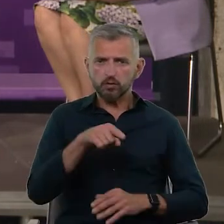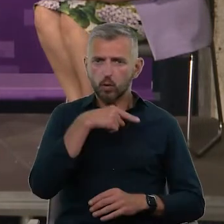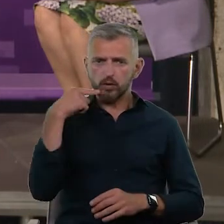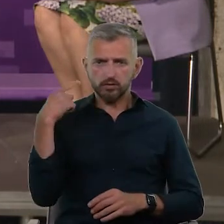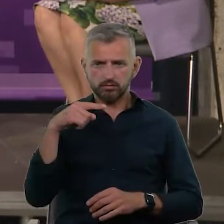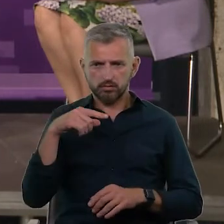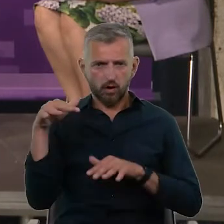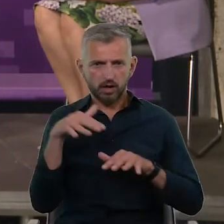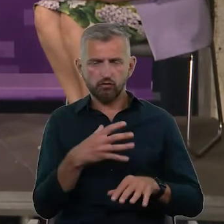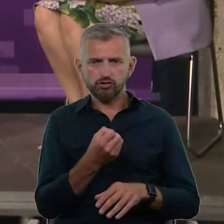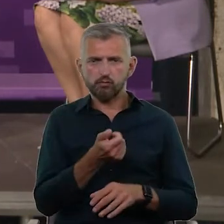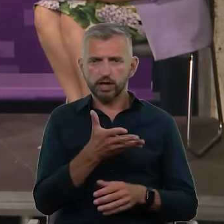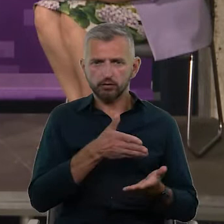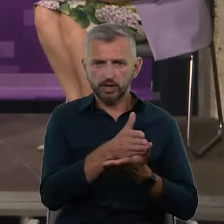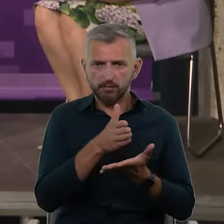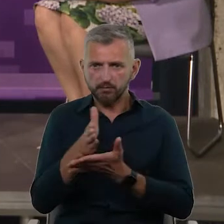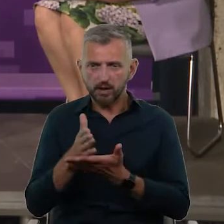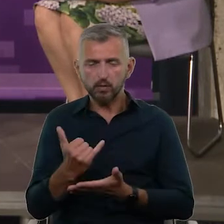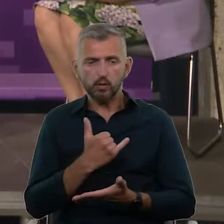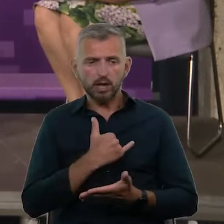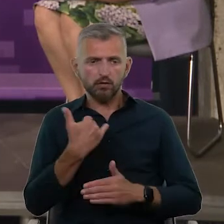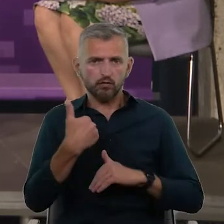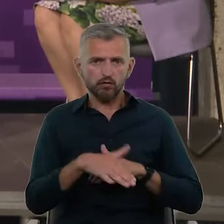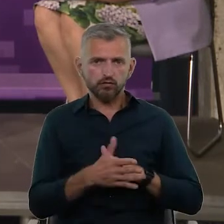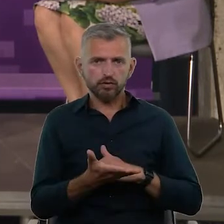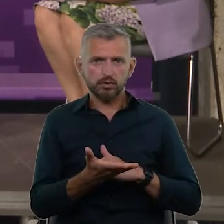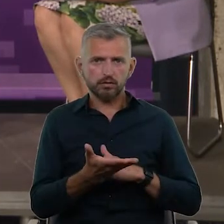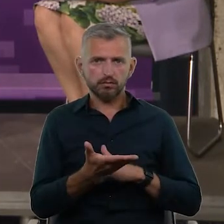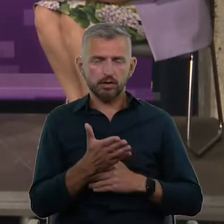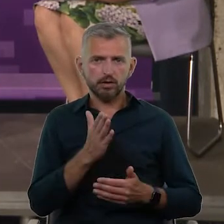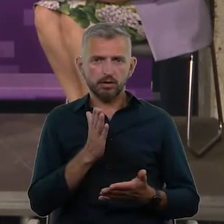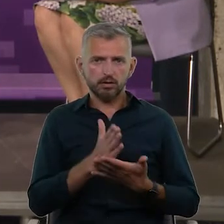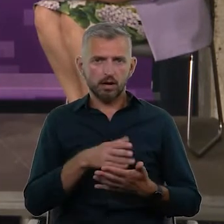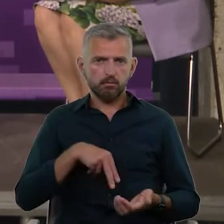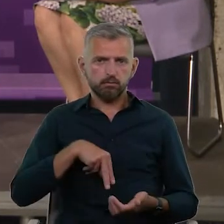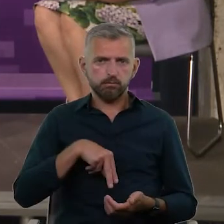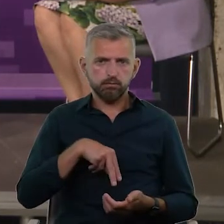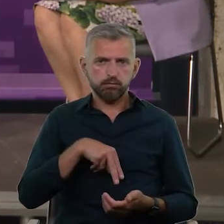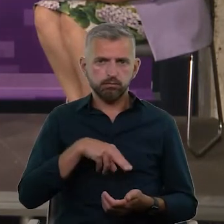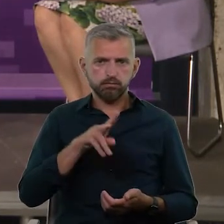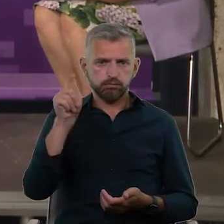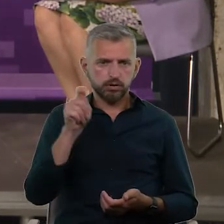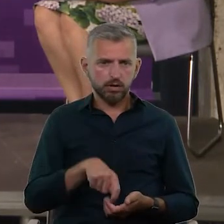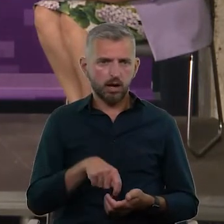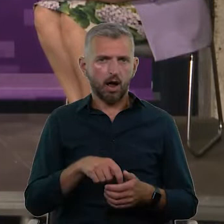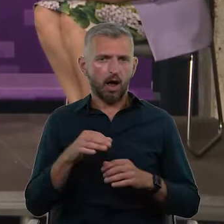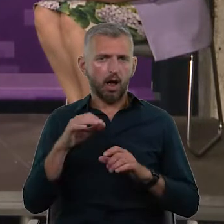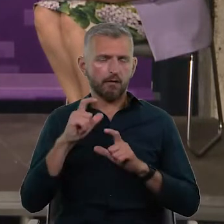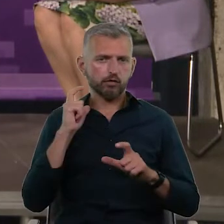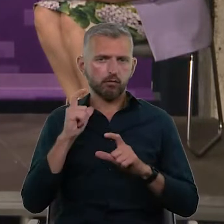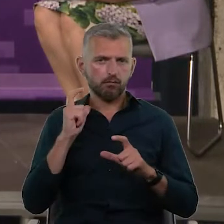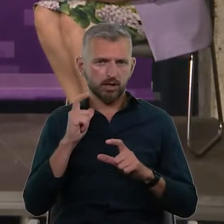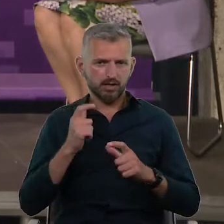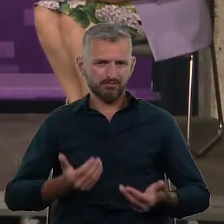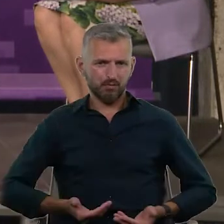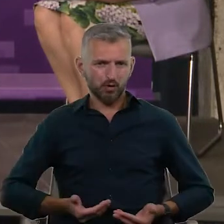агресії ще по декільком напрямках, і в нас вже там прийшло паралельно автомобіль з побутовою технікою, ми почали